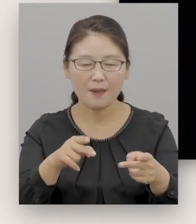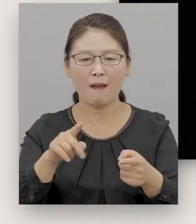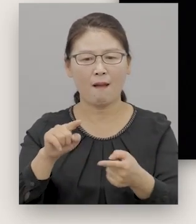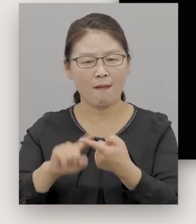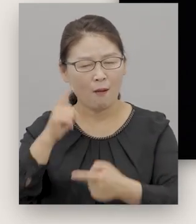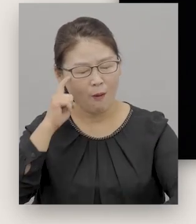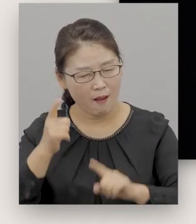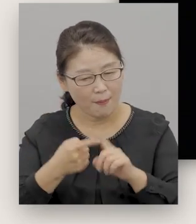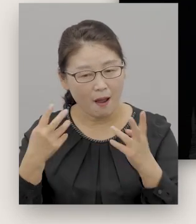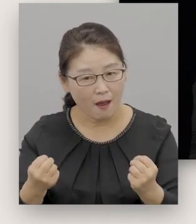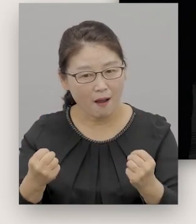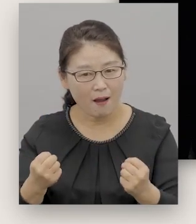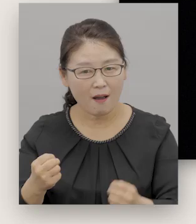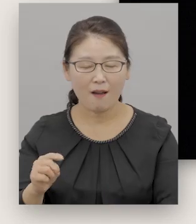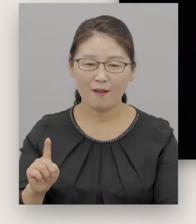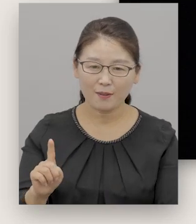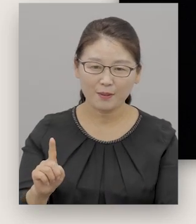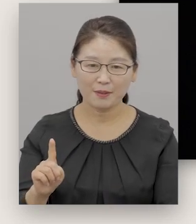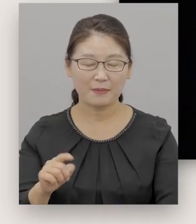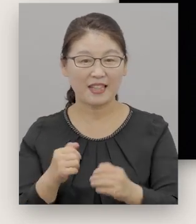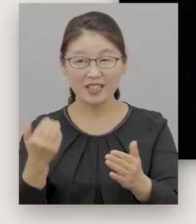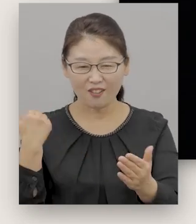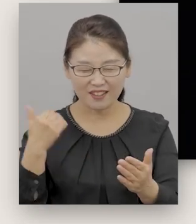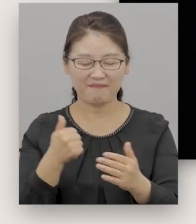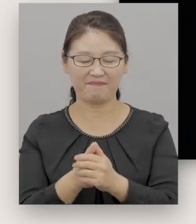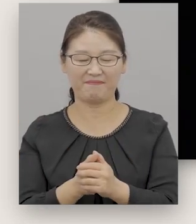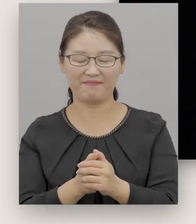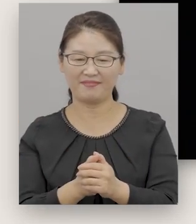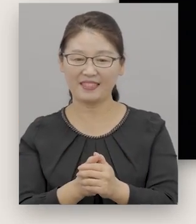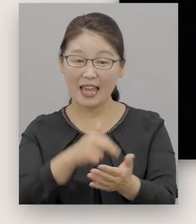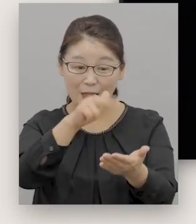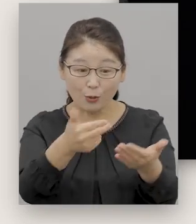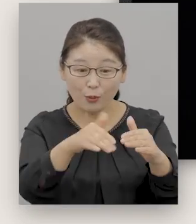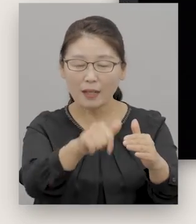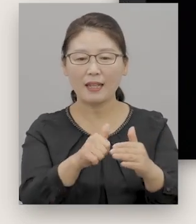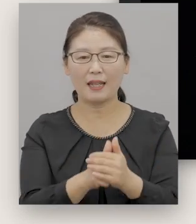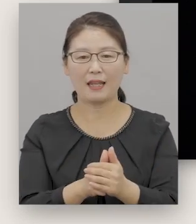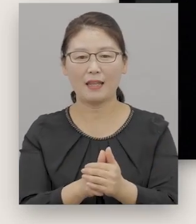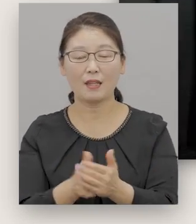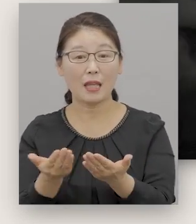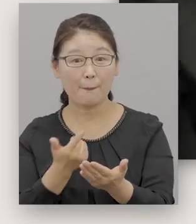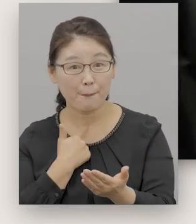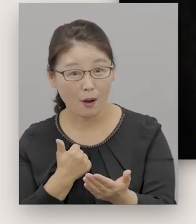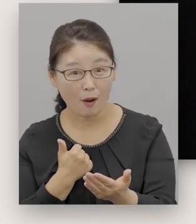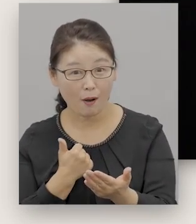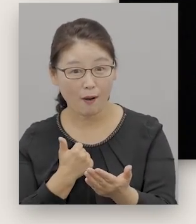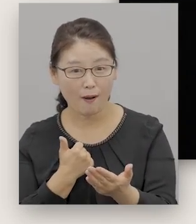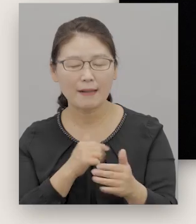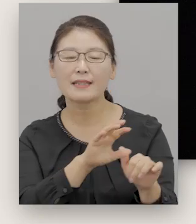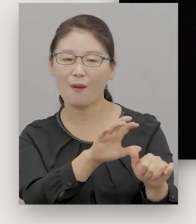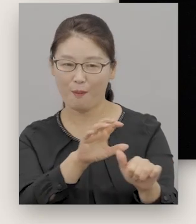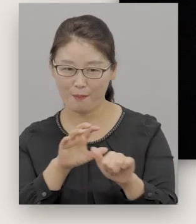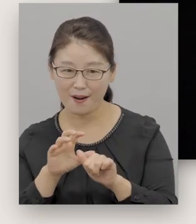보여드렸던 이제 도서관 사서로서 일할 때 그런 다양한 책을 접했었던 이제 그런 영향이 여기서 보여진다고 할수 있고요.